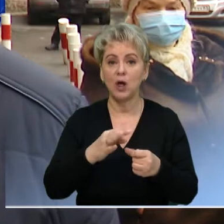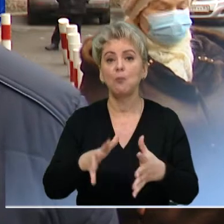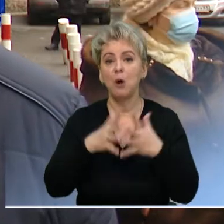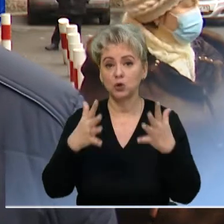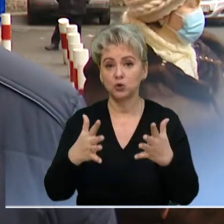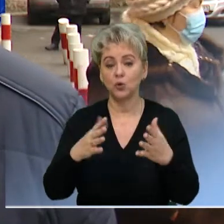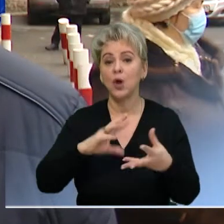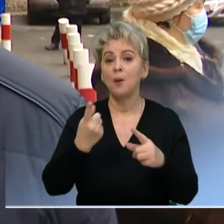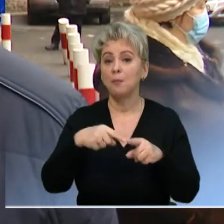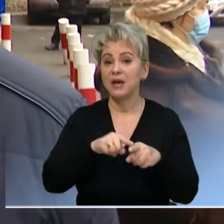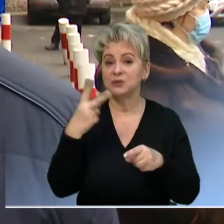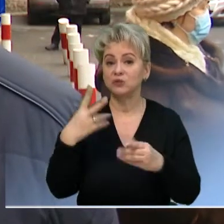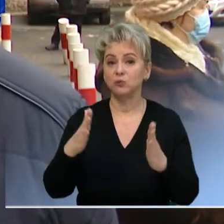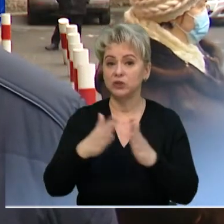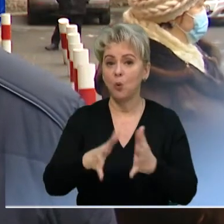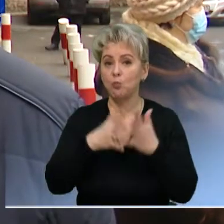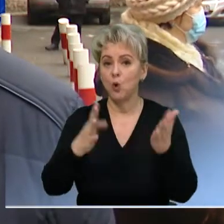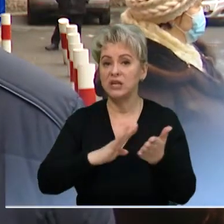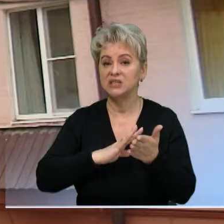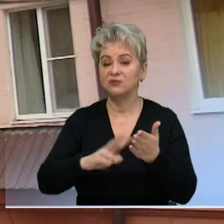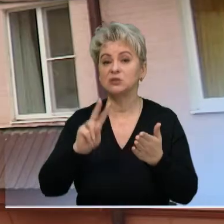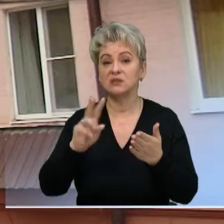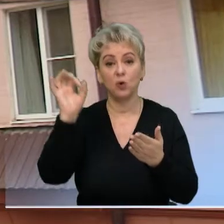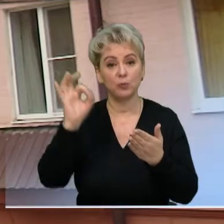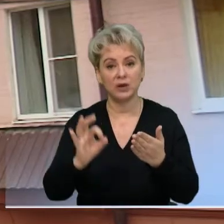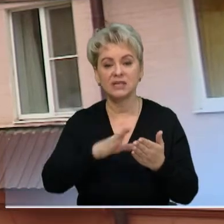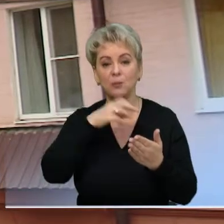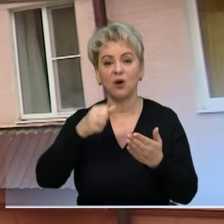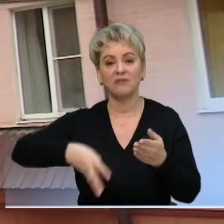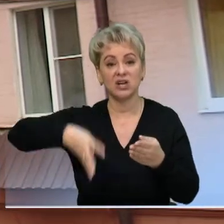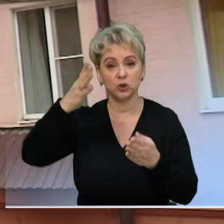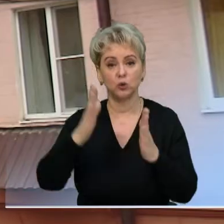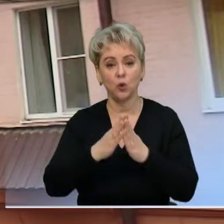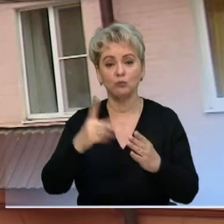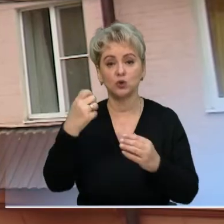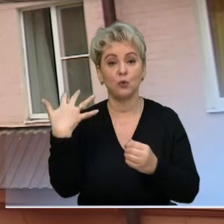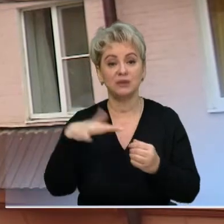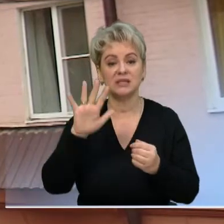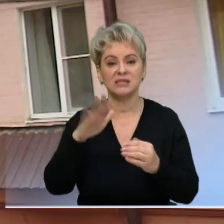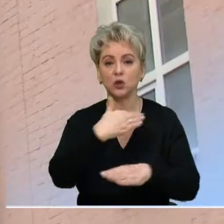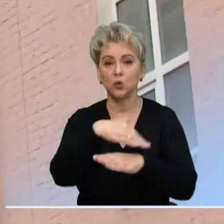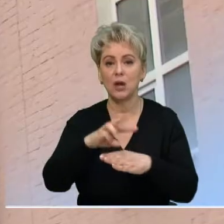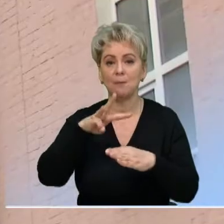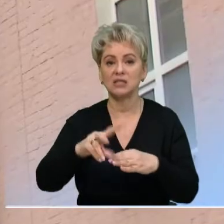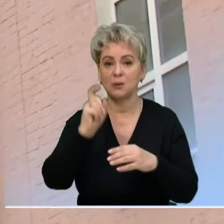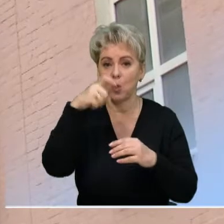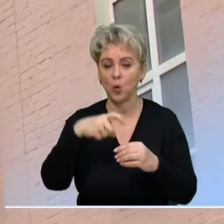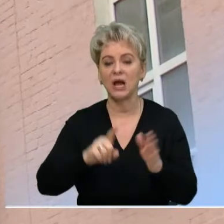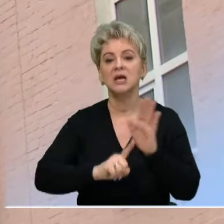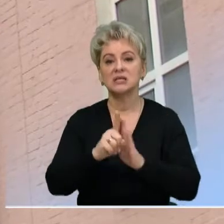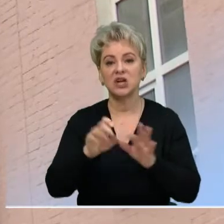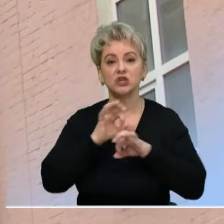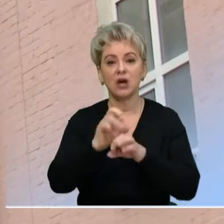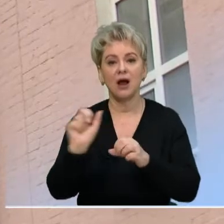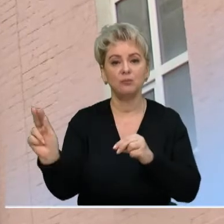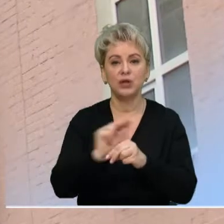велик. В частности, по этим двум домам превышает более 92%. А в многоквартирном доме номер 155 по улице Максима Горького сначала